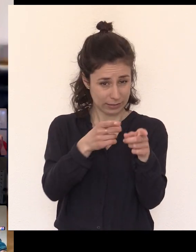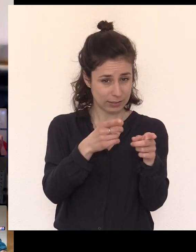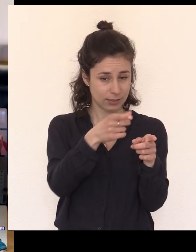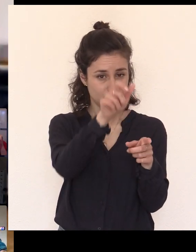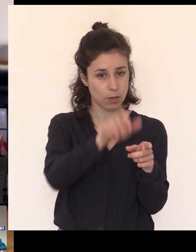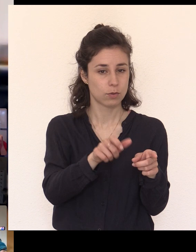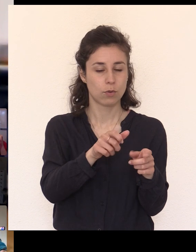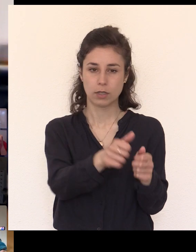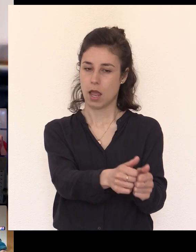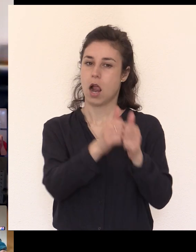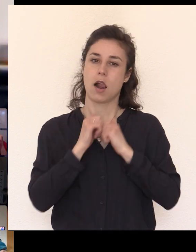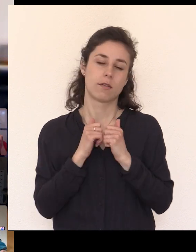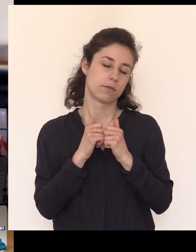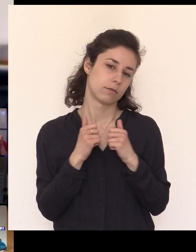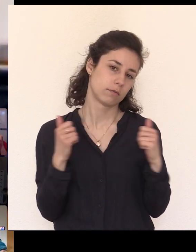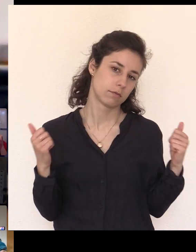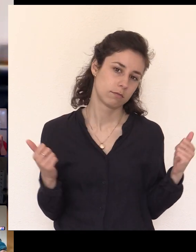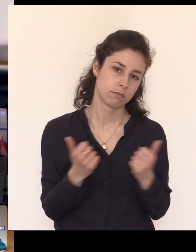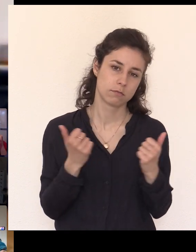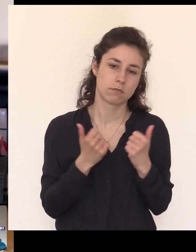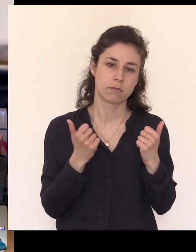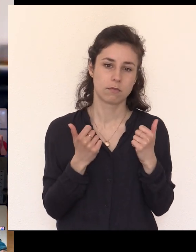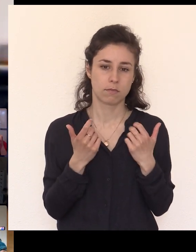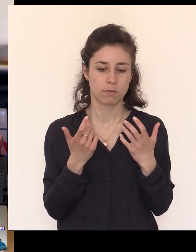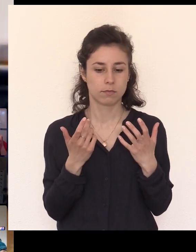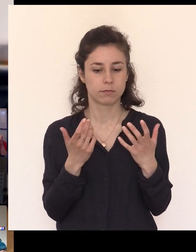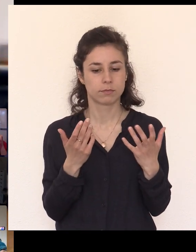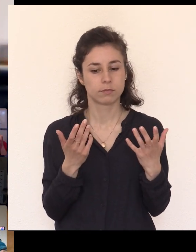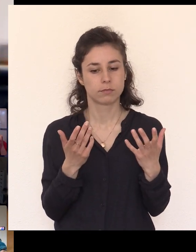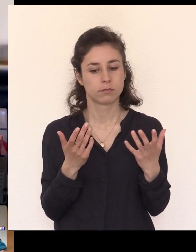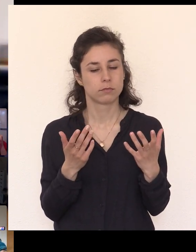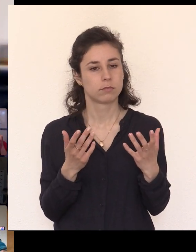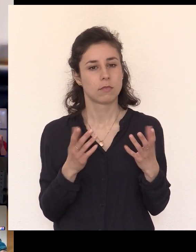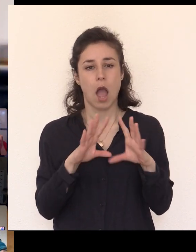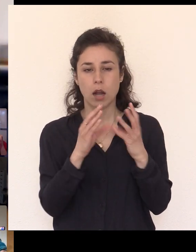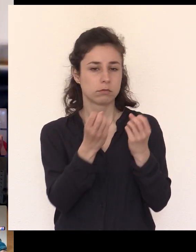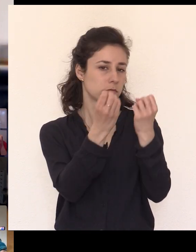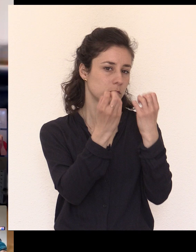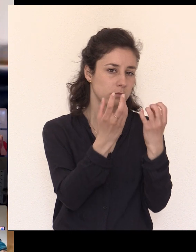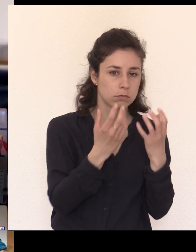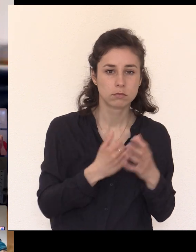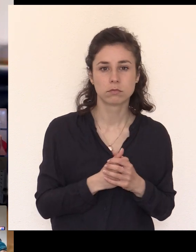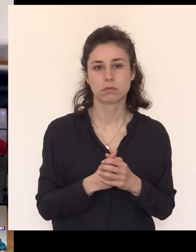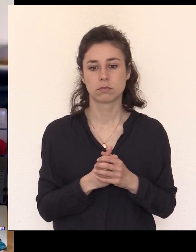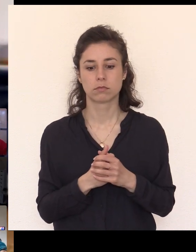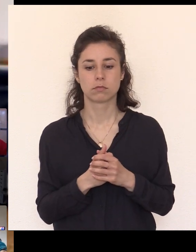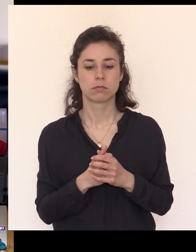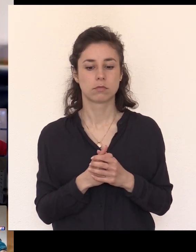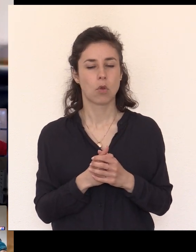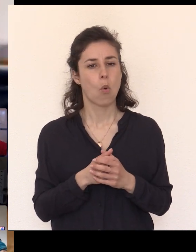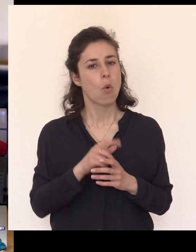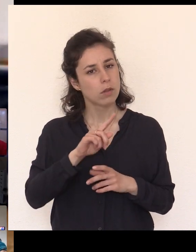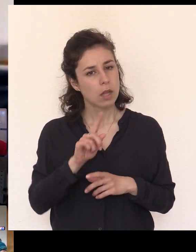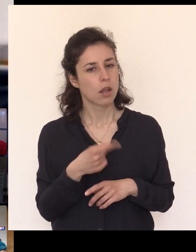die hat mir super geholfen, ich habe ihr alles, was ich wollte. Und ich habe